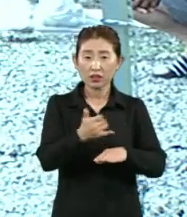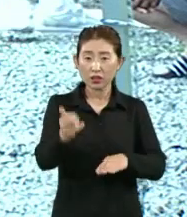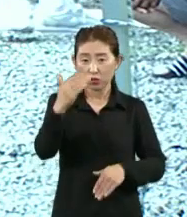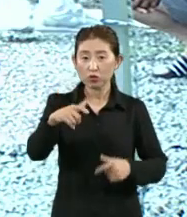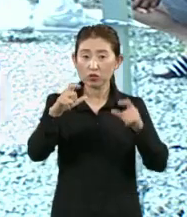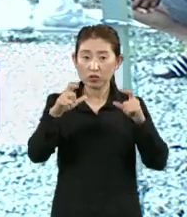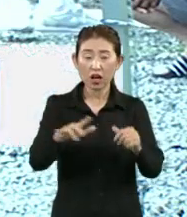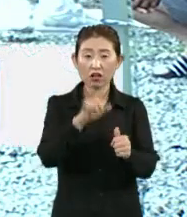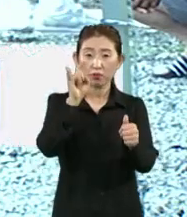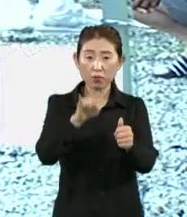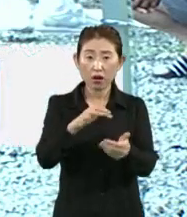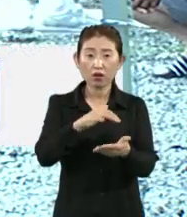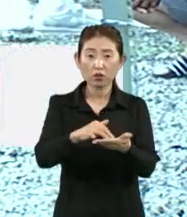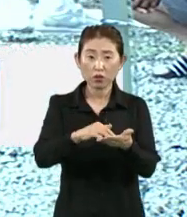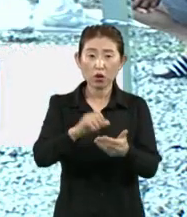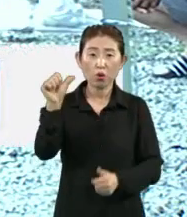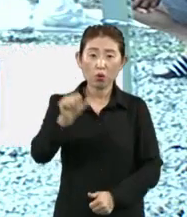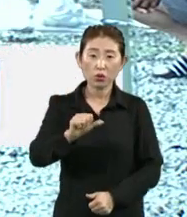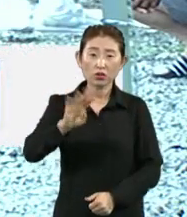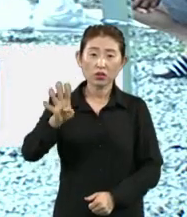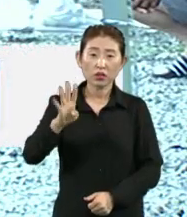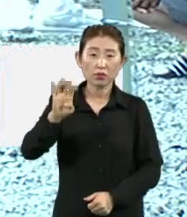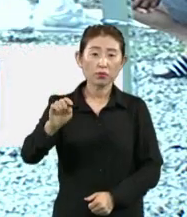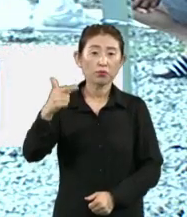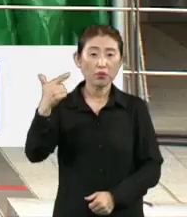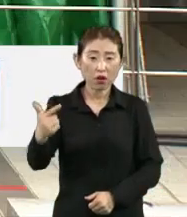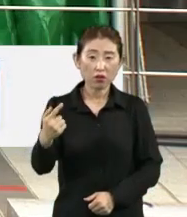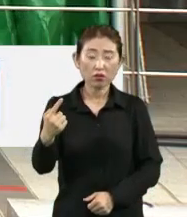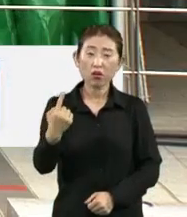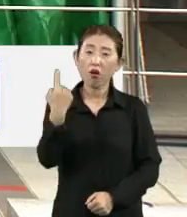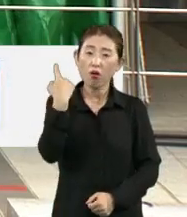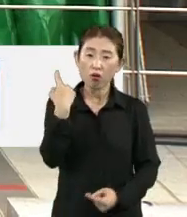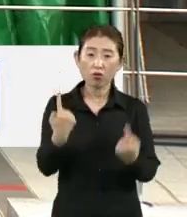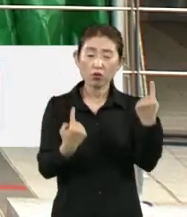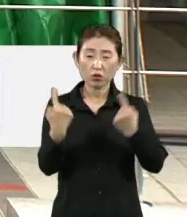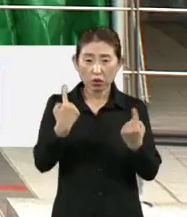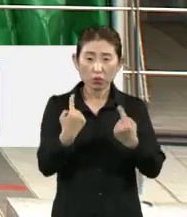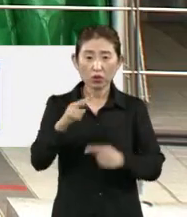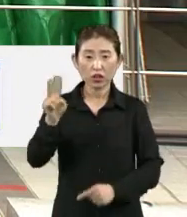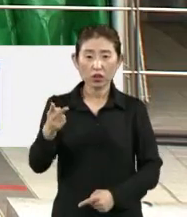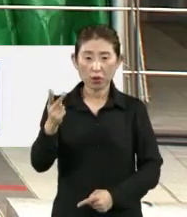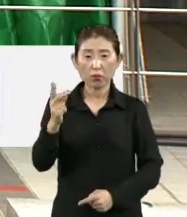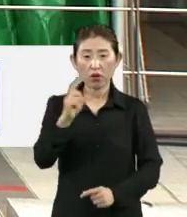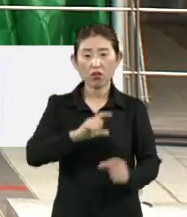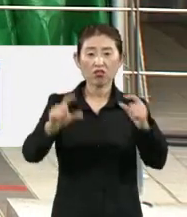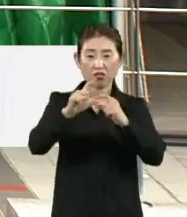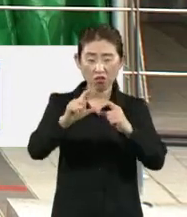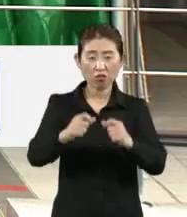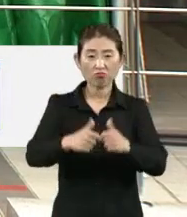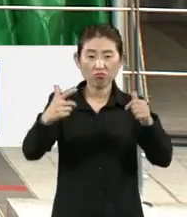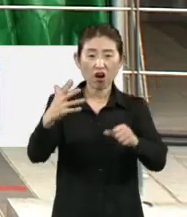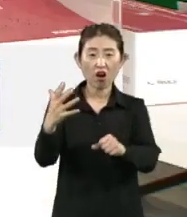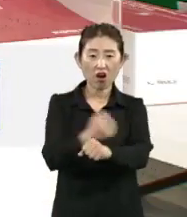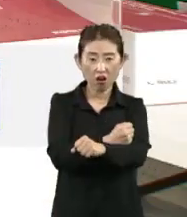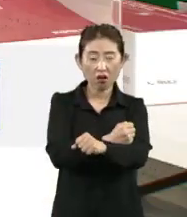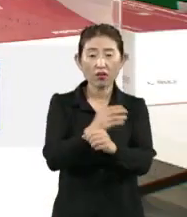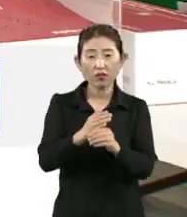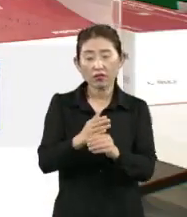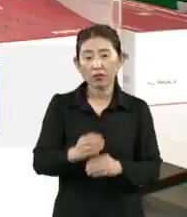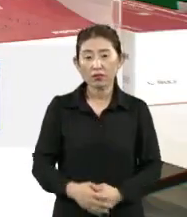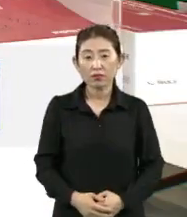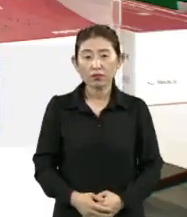대전과 세종, 충남의 하루 신규 확진자 수는 5,446명으로 전날보다 200명 가까이 늘며